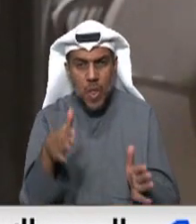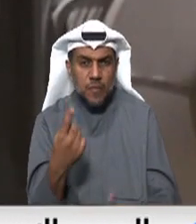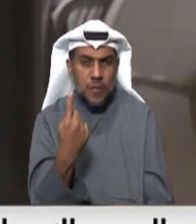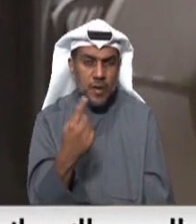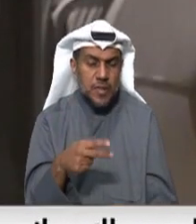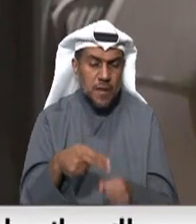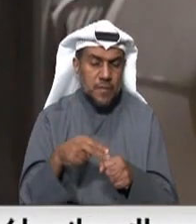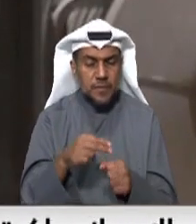الواحد